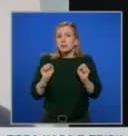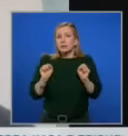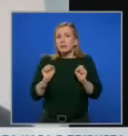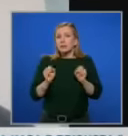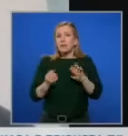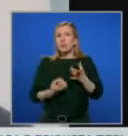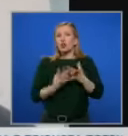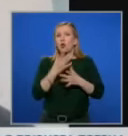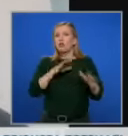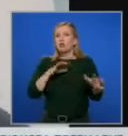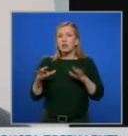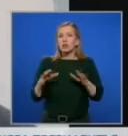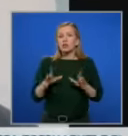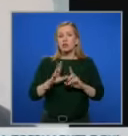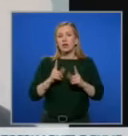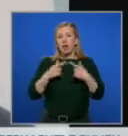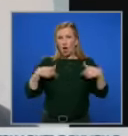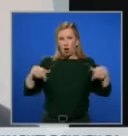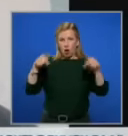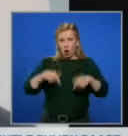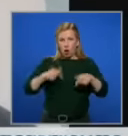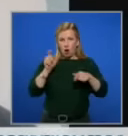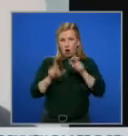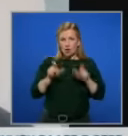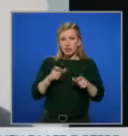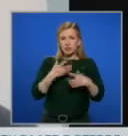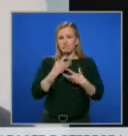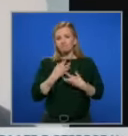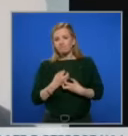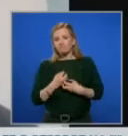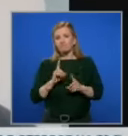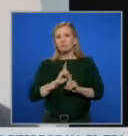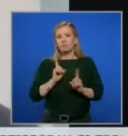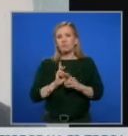с много лошо настроение са. Не могат да влизат в къщи.